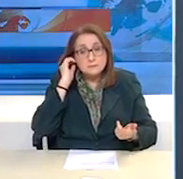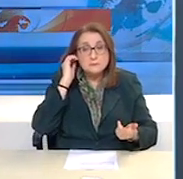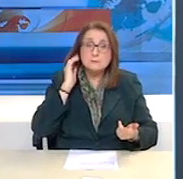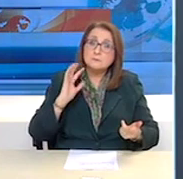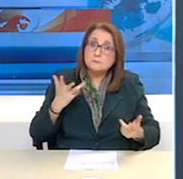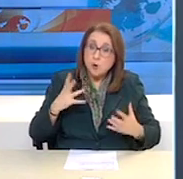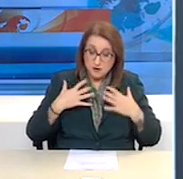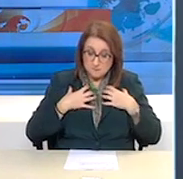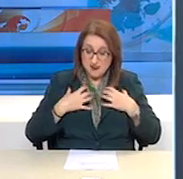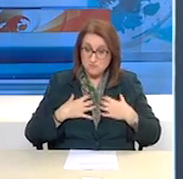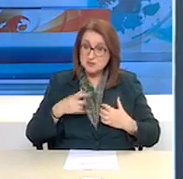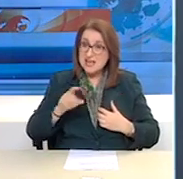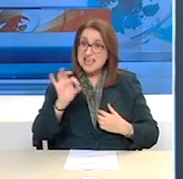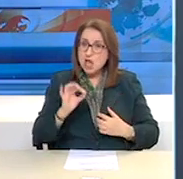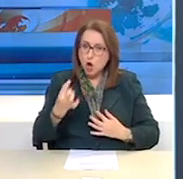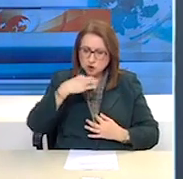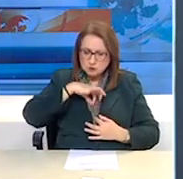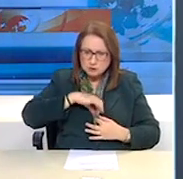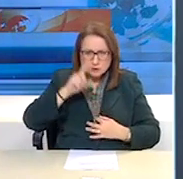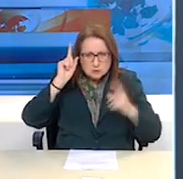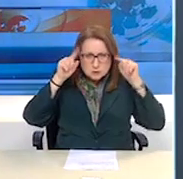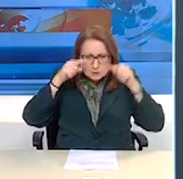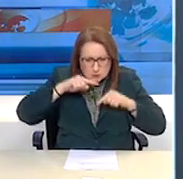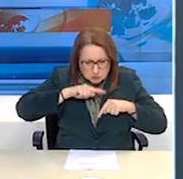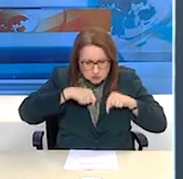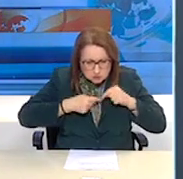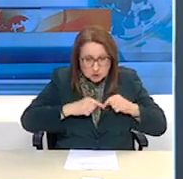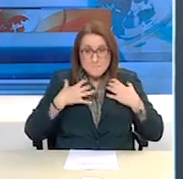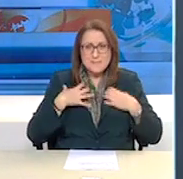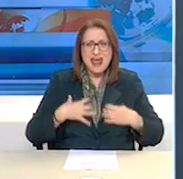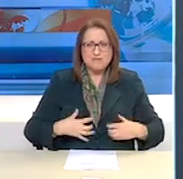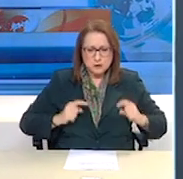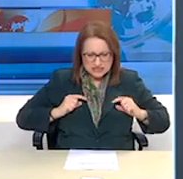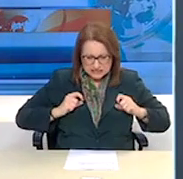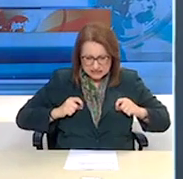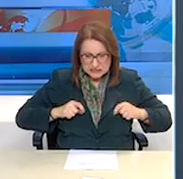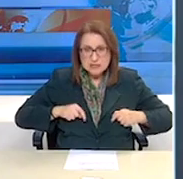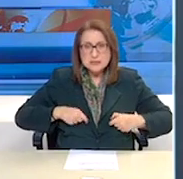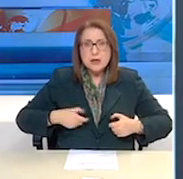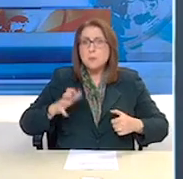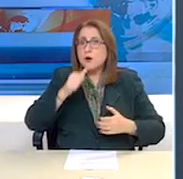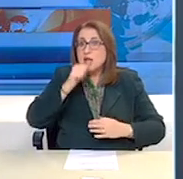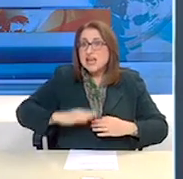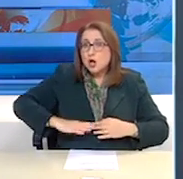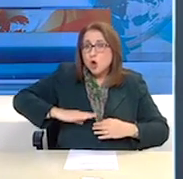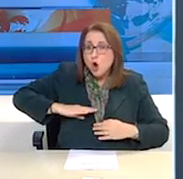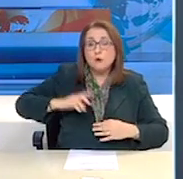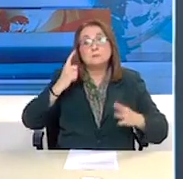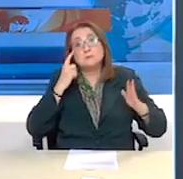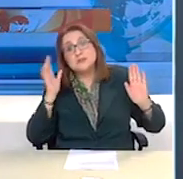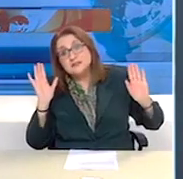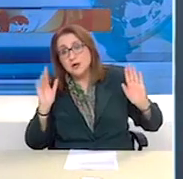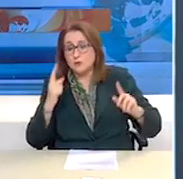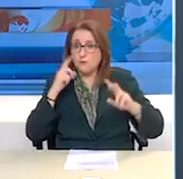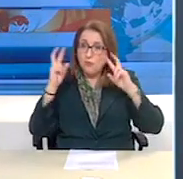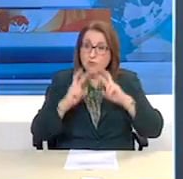αφήσει οπωσδήποτε και κάποιο υπόλοιμα στη λειτουργία του πνεύμονα. Αλλά το σημαντικό είναι να ζήσουν βέβαια πάνω απ' όλα και μετά να παρακολουθήσουμε